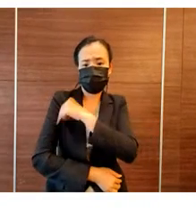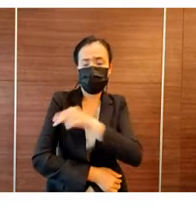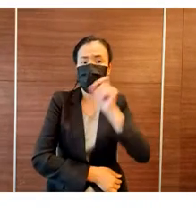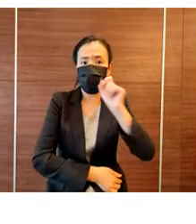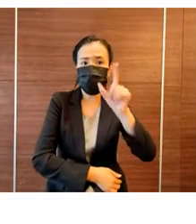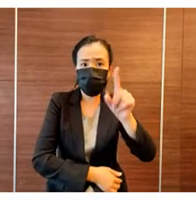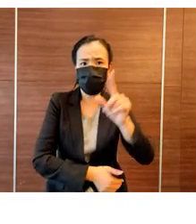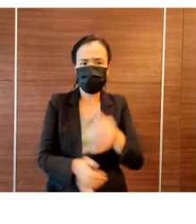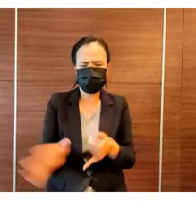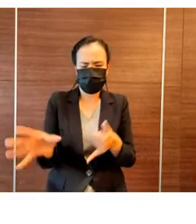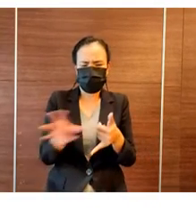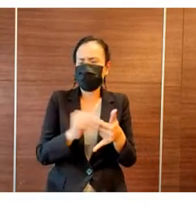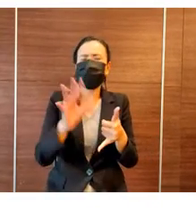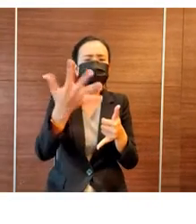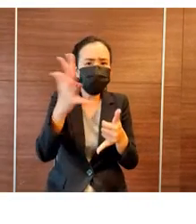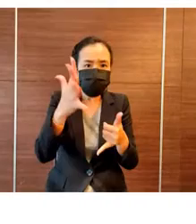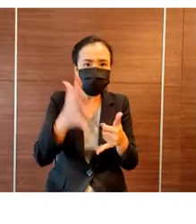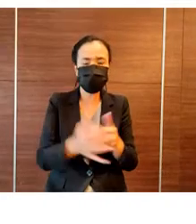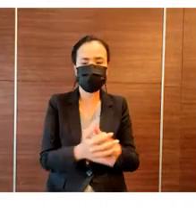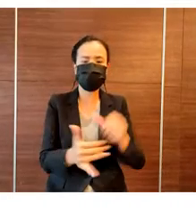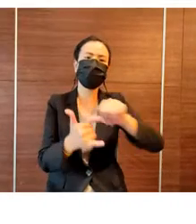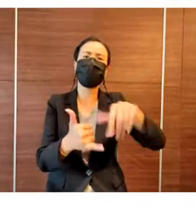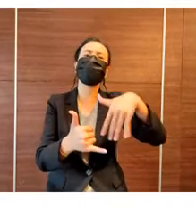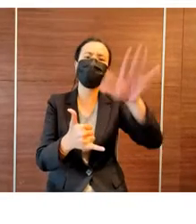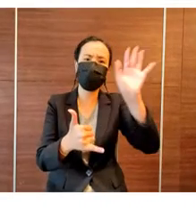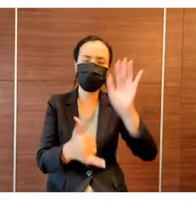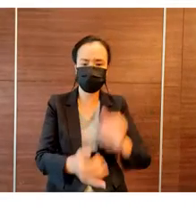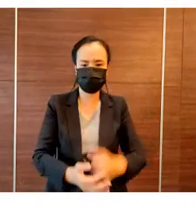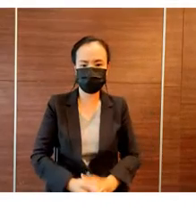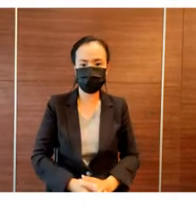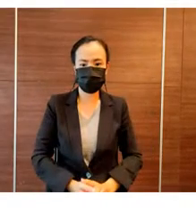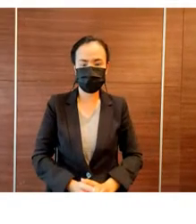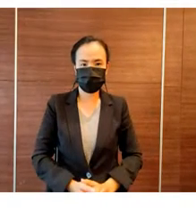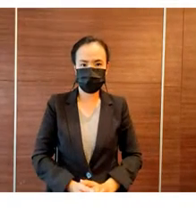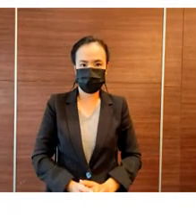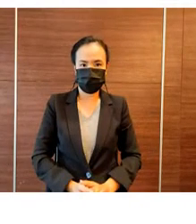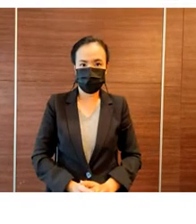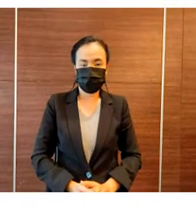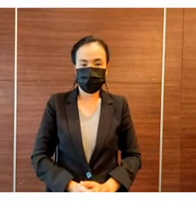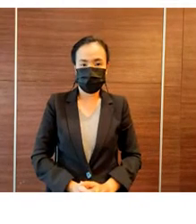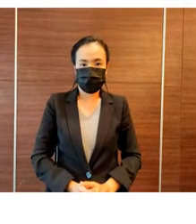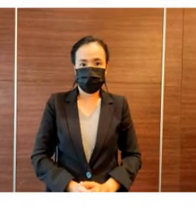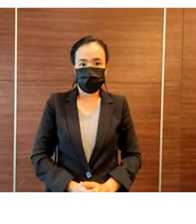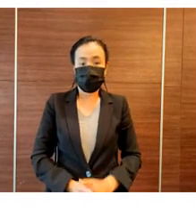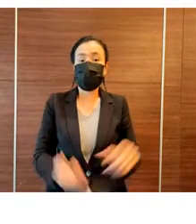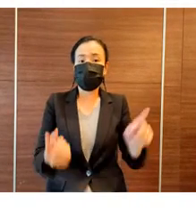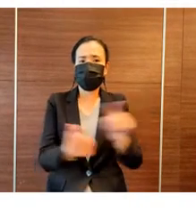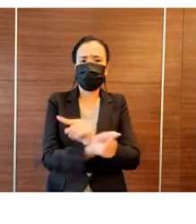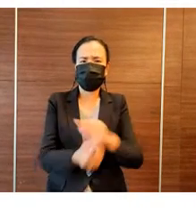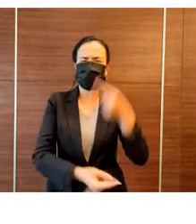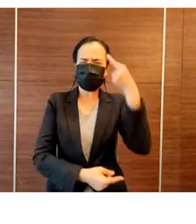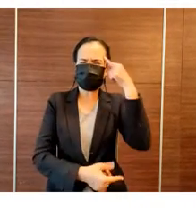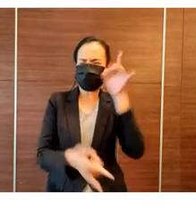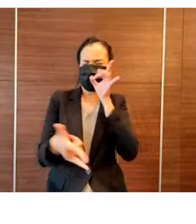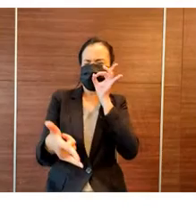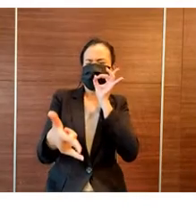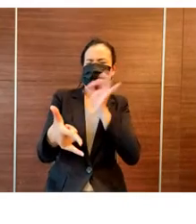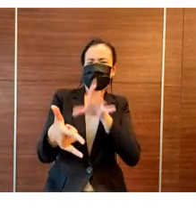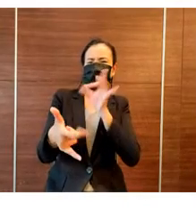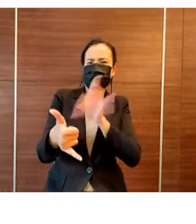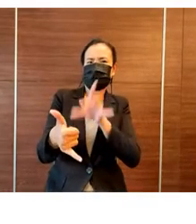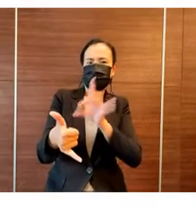คนไข้ตามก็ไม่ติดเชื้อหรอกนะครับนะผ่าไปเถอะอย่างนี้เป็นต้นนะครับนะอันนี้ก็คือการที่ทำให้สังคมเลิกรังเกียจผู้ติ